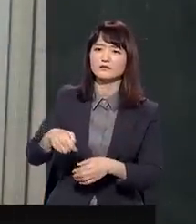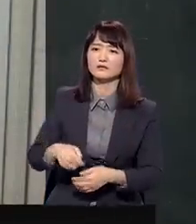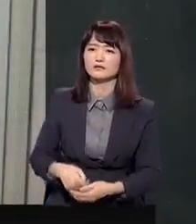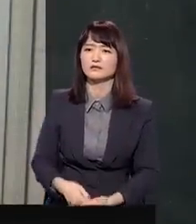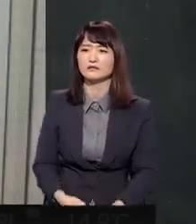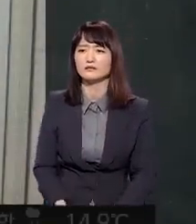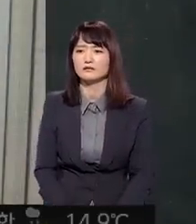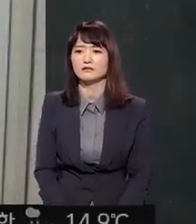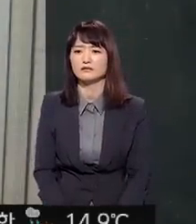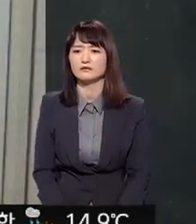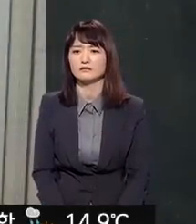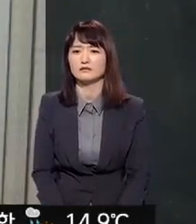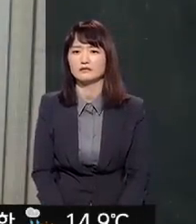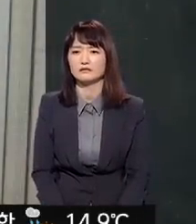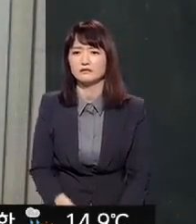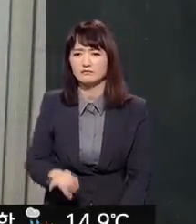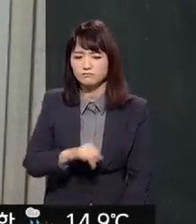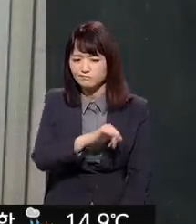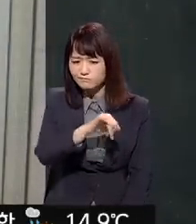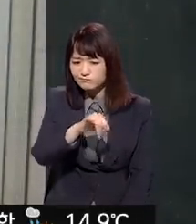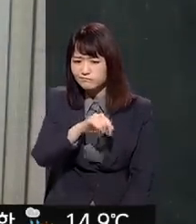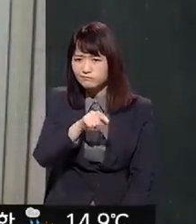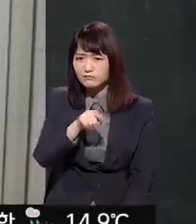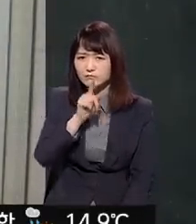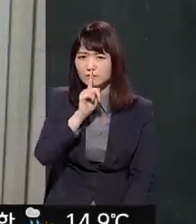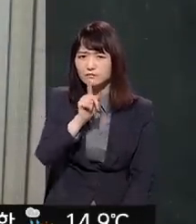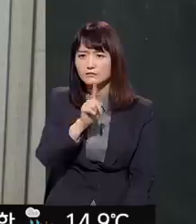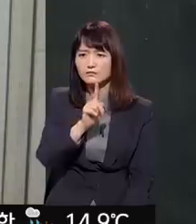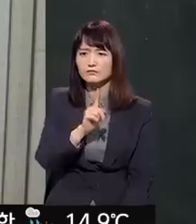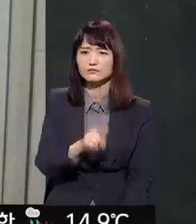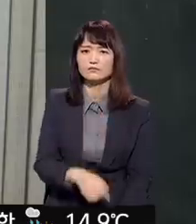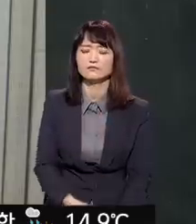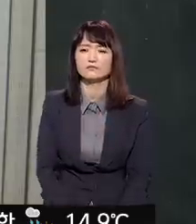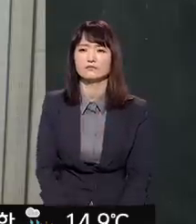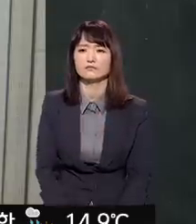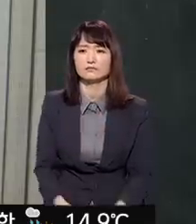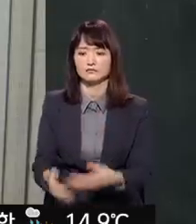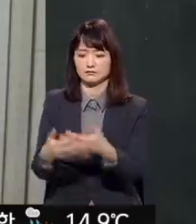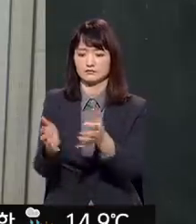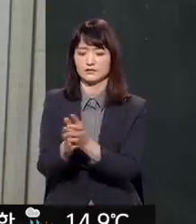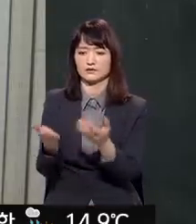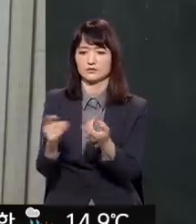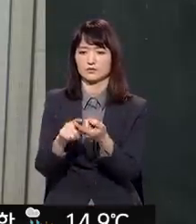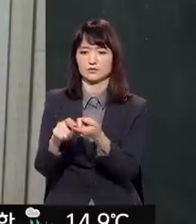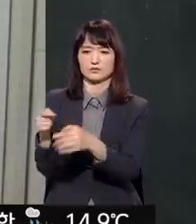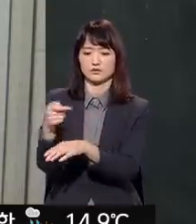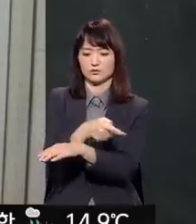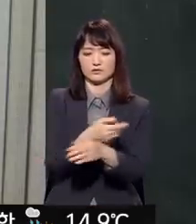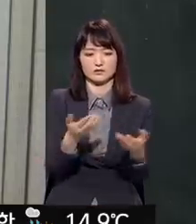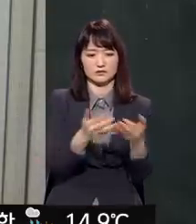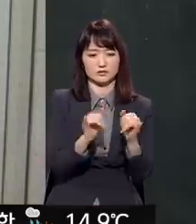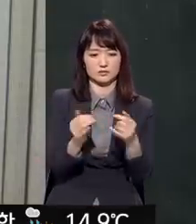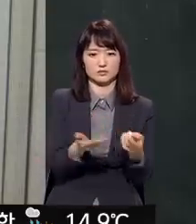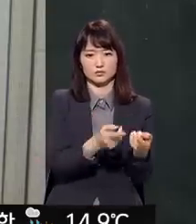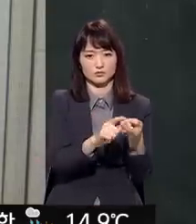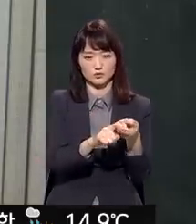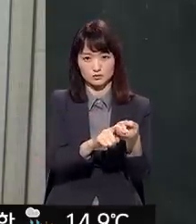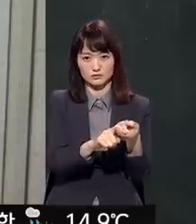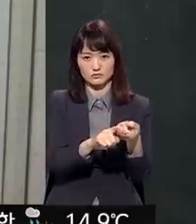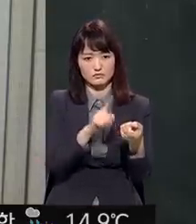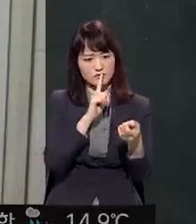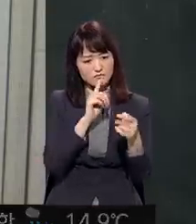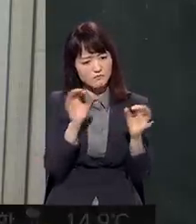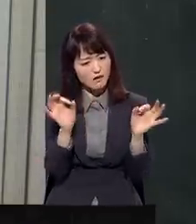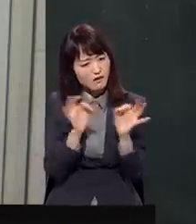참. 벌레 얘기를 하니까 이게 단체 노조 단체 외에도 직원들 노조들도 이게 말이 안 된다